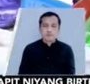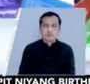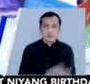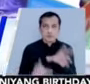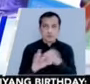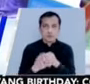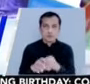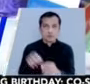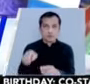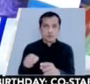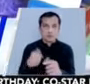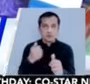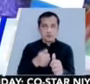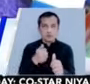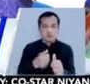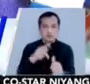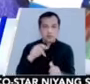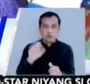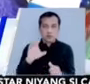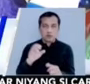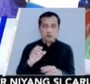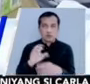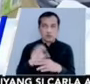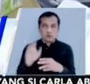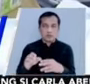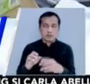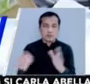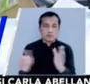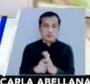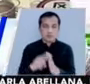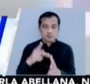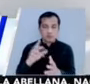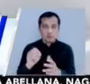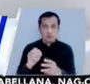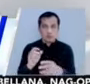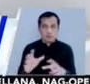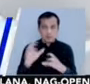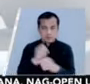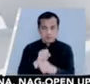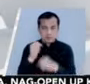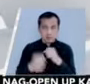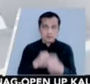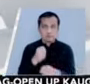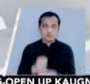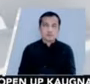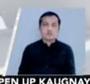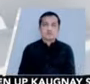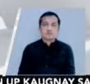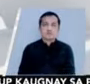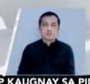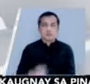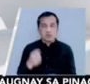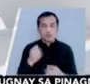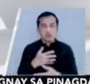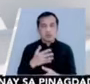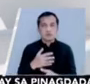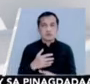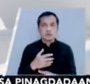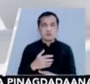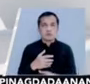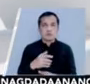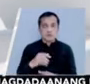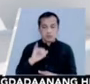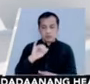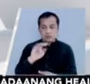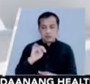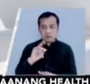ng PAOC para sa total ban sa mga Pogo sa pagtatapos ng taon. Ang nakatakot yung indigenous scam farm na